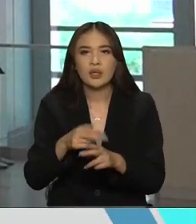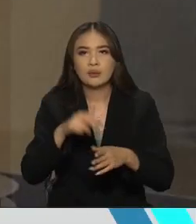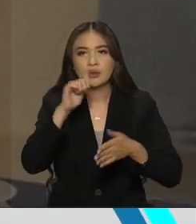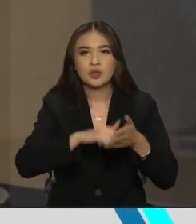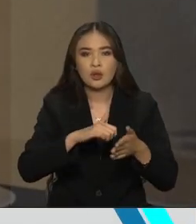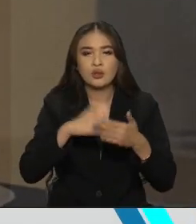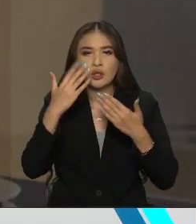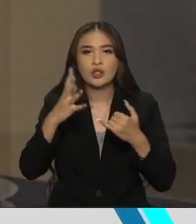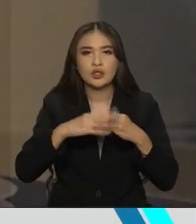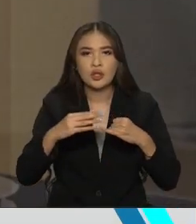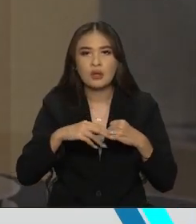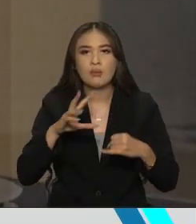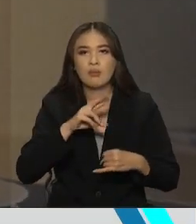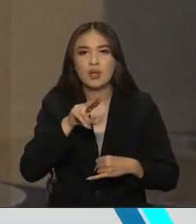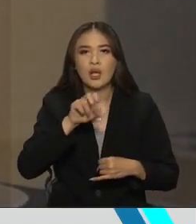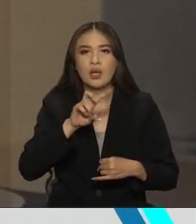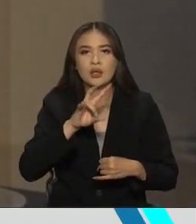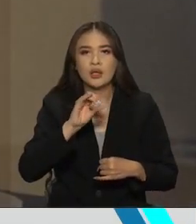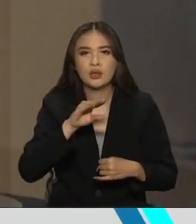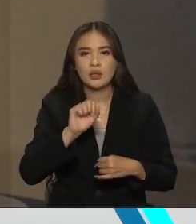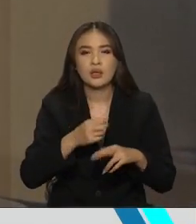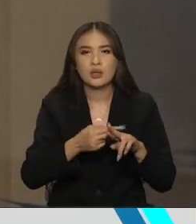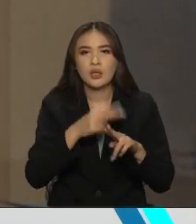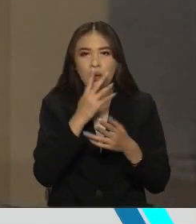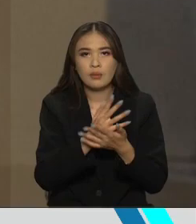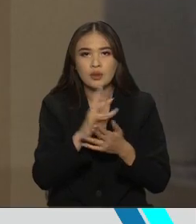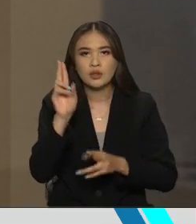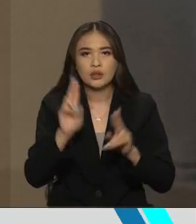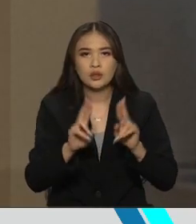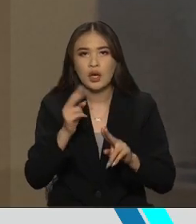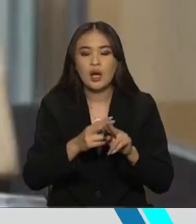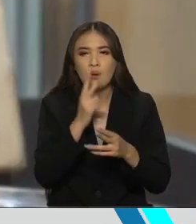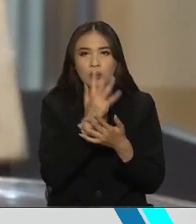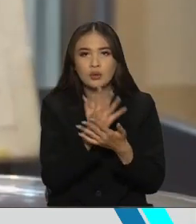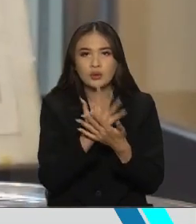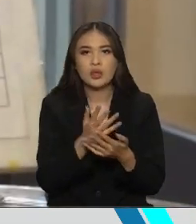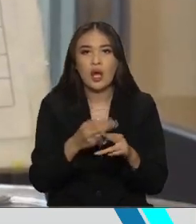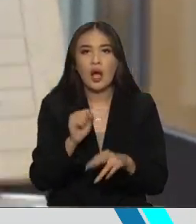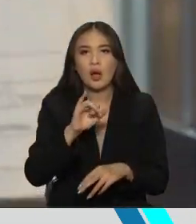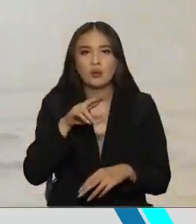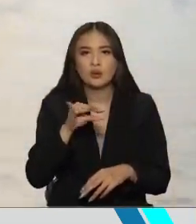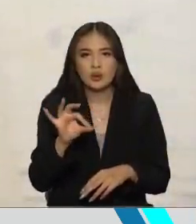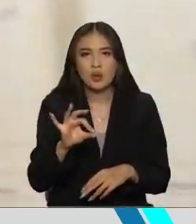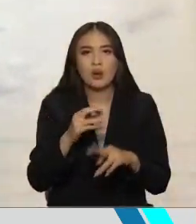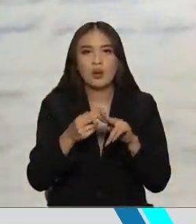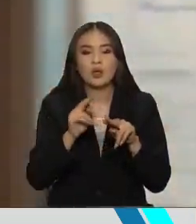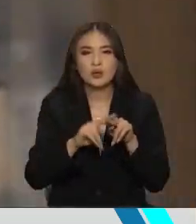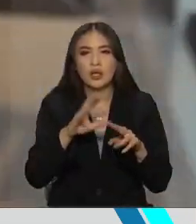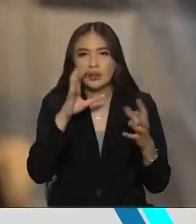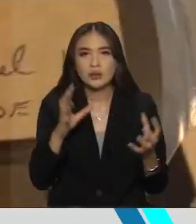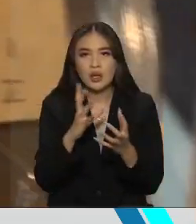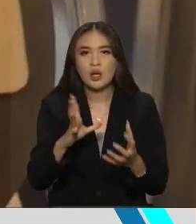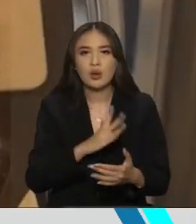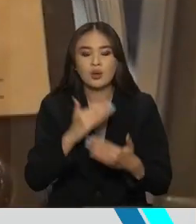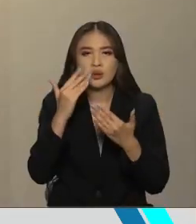жер планетасындағы барлық тіршілік пен мәдениеттің сан алуан көрінісі бар аудио және бейне деректер сақталған.